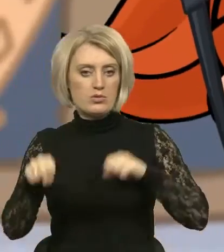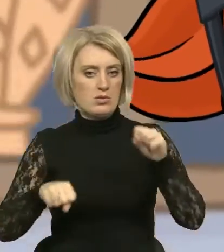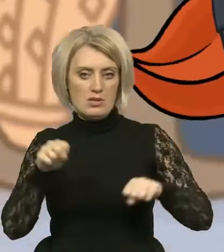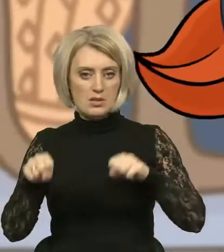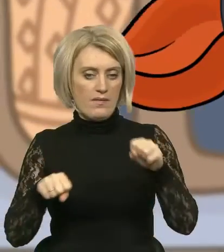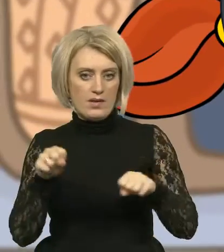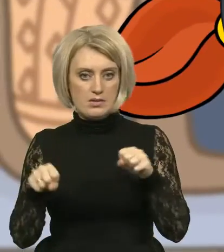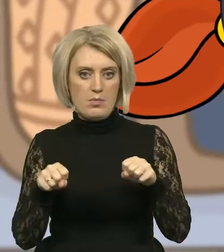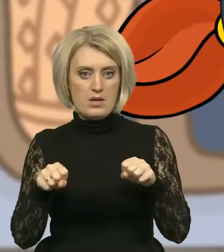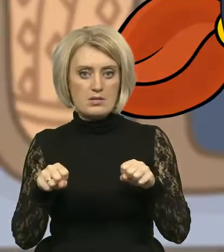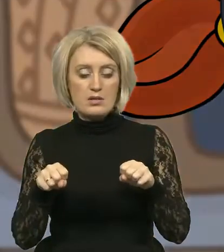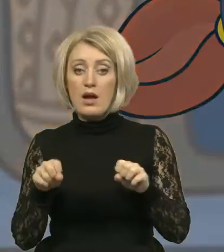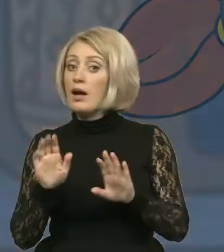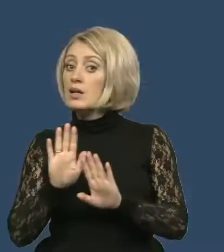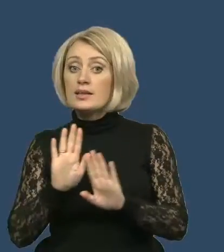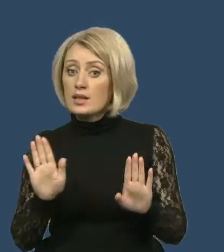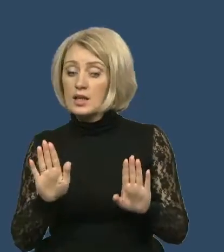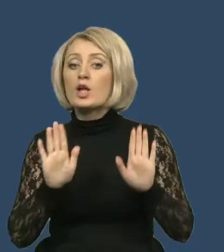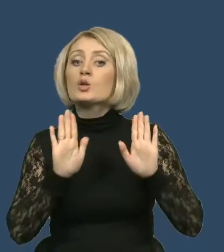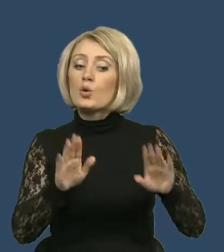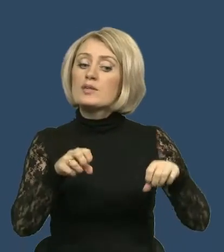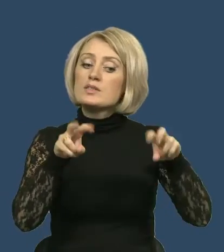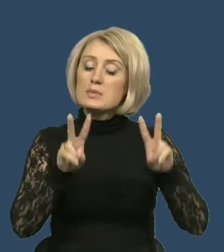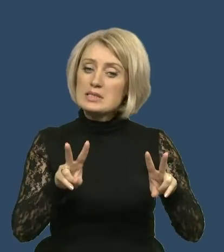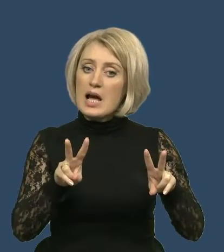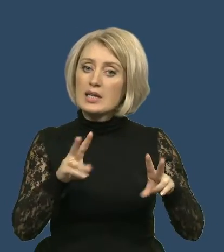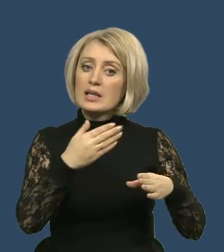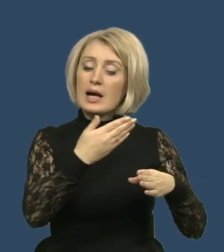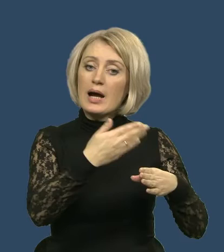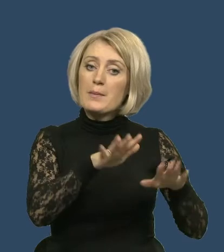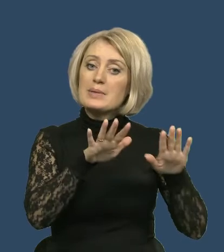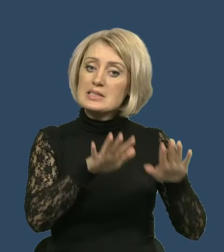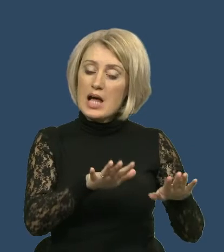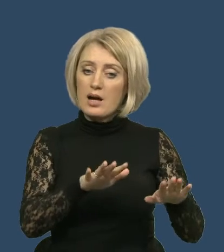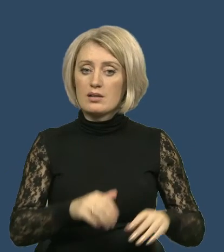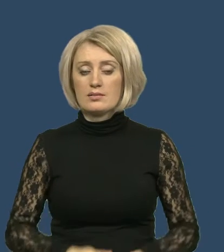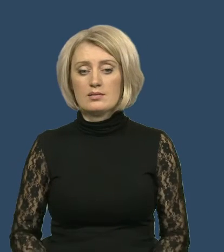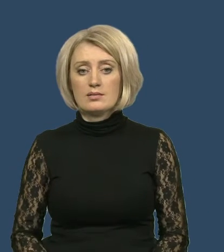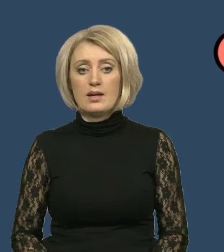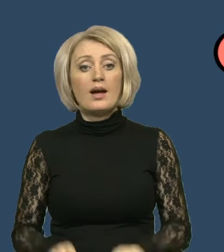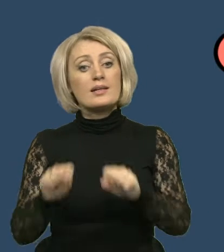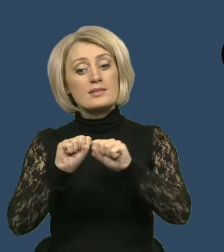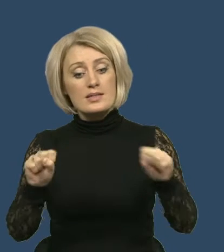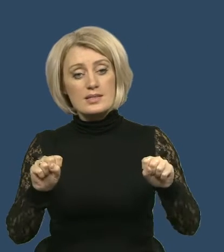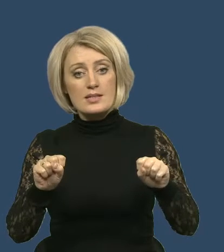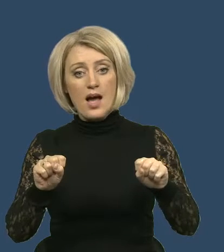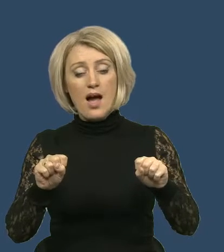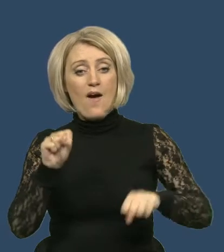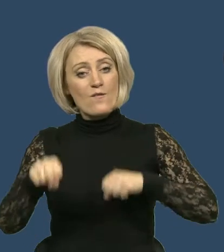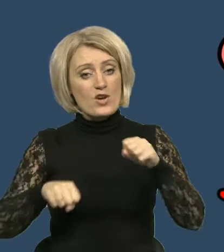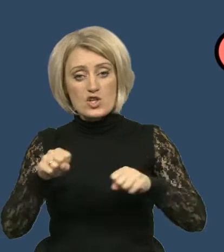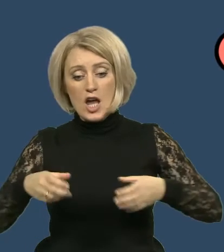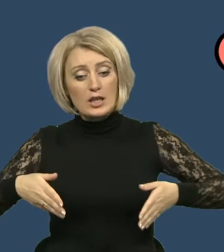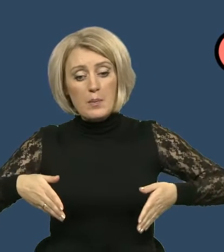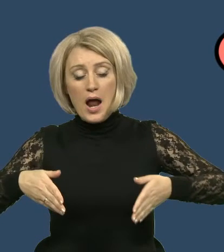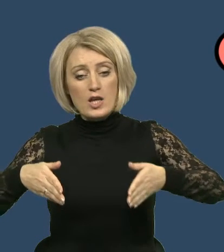можно ездить на велосипеде? Нет, только в специально отведенных для этого местах. Нельзя выезжать